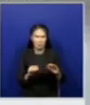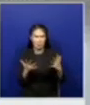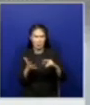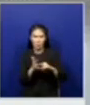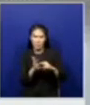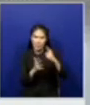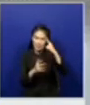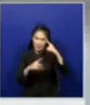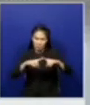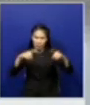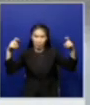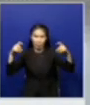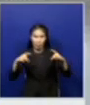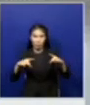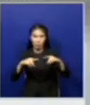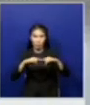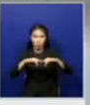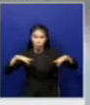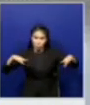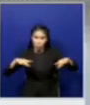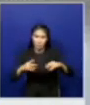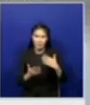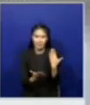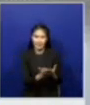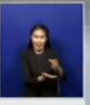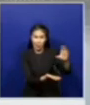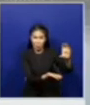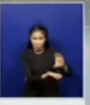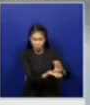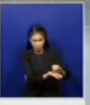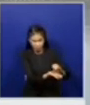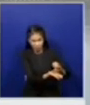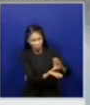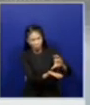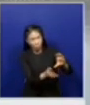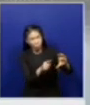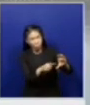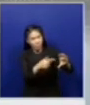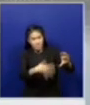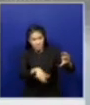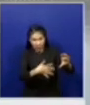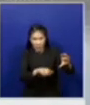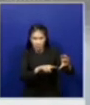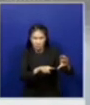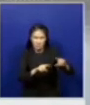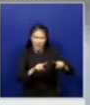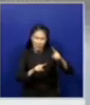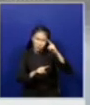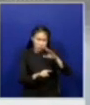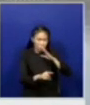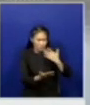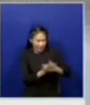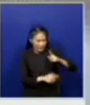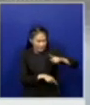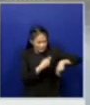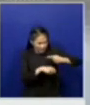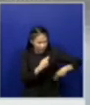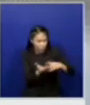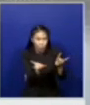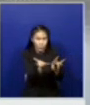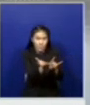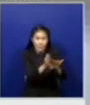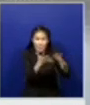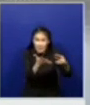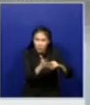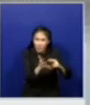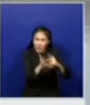รงกันข้ามแม้ใช้งบประมาณจำนวนมากแต่ถ้าการใช้ไม่มีประสิทธิภาพและรั่วไหลม